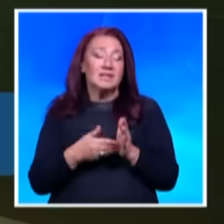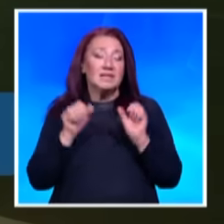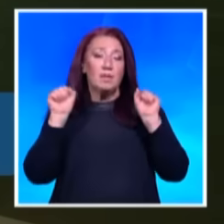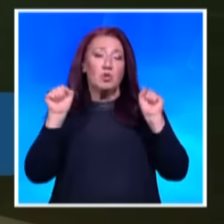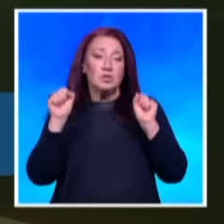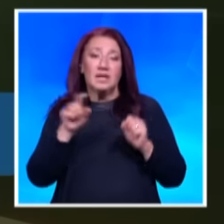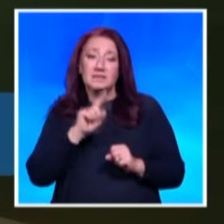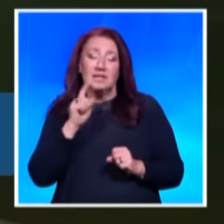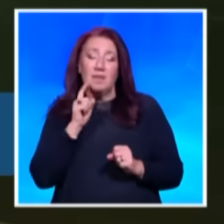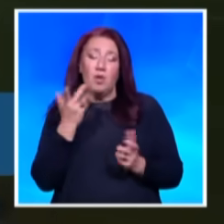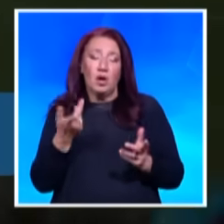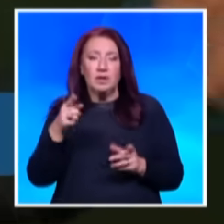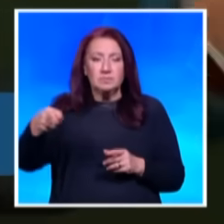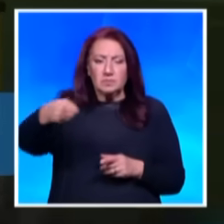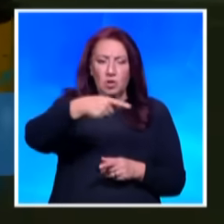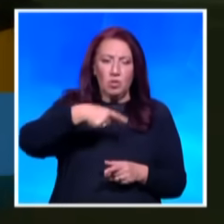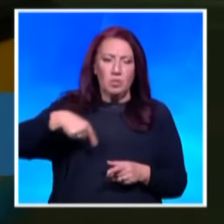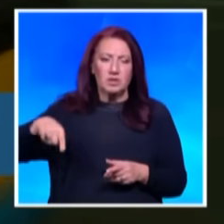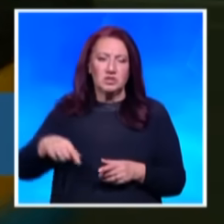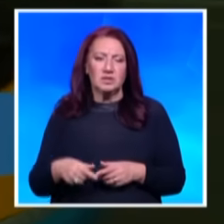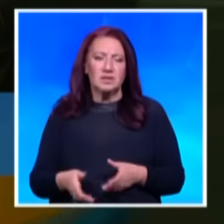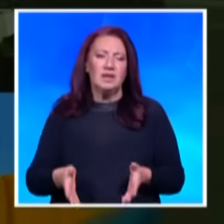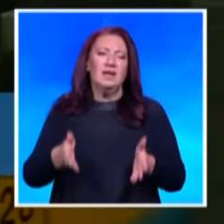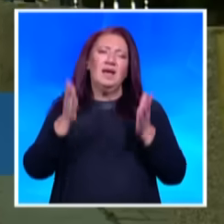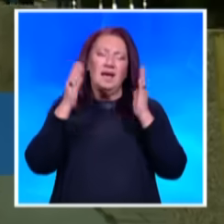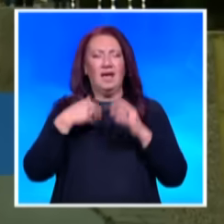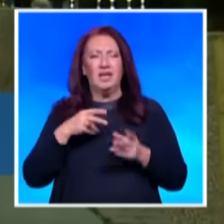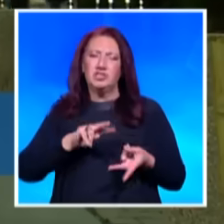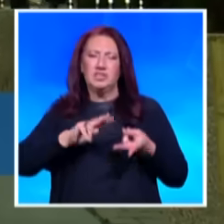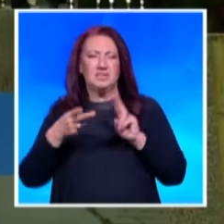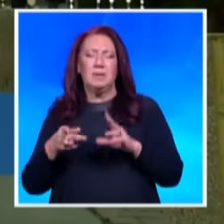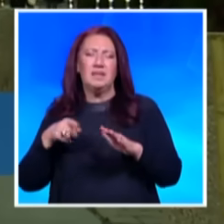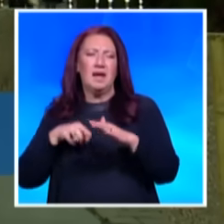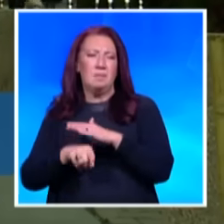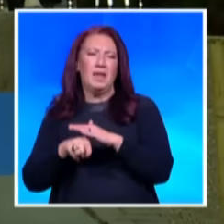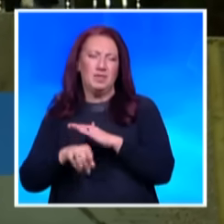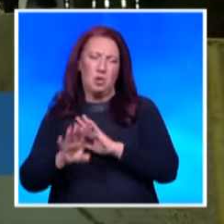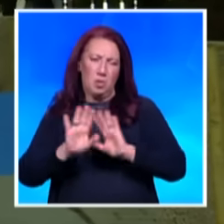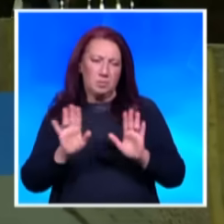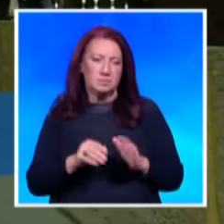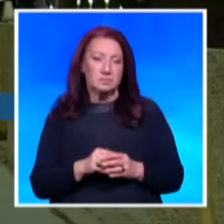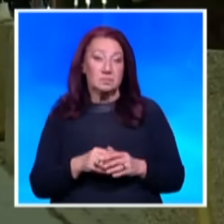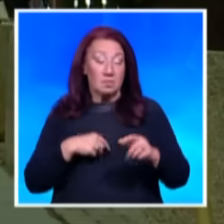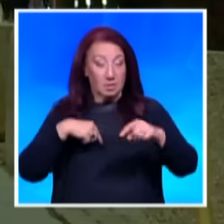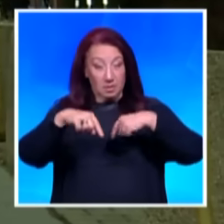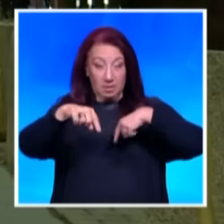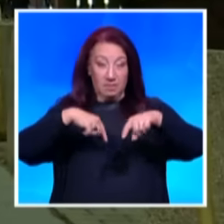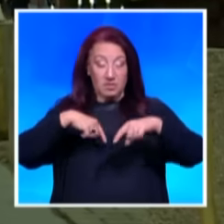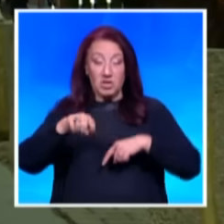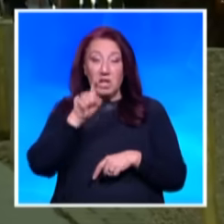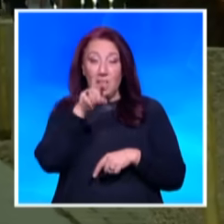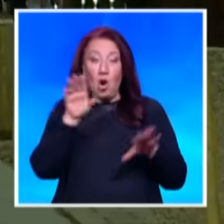ви се удължава пъти? Ще ида на метрото. Движението по Орлов мост остана блокирано близо